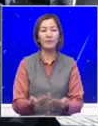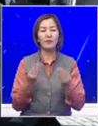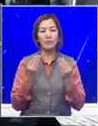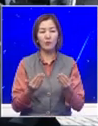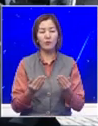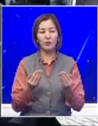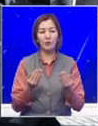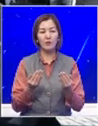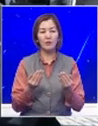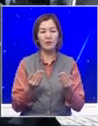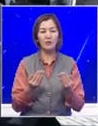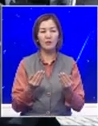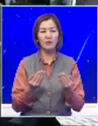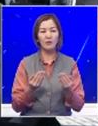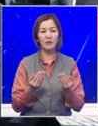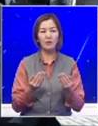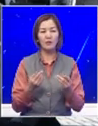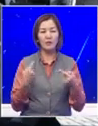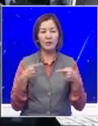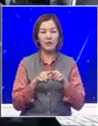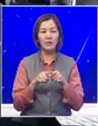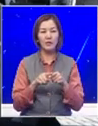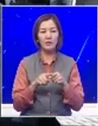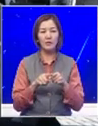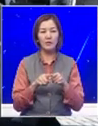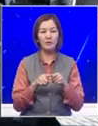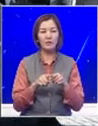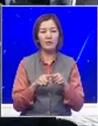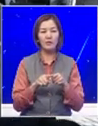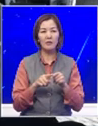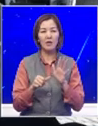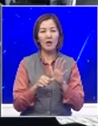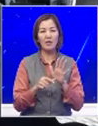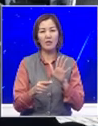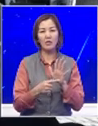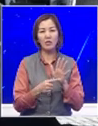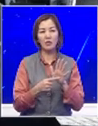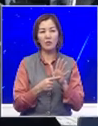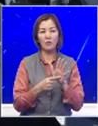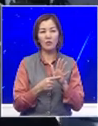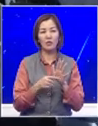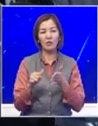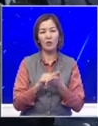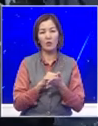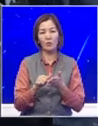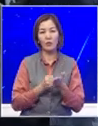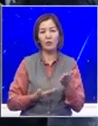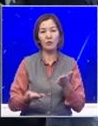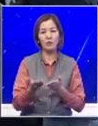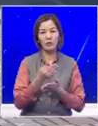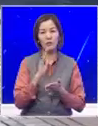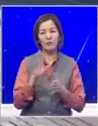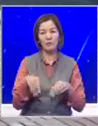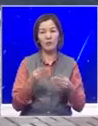қазір осы келген техниканың өзінен бір 6-7-іне сұраныс болып, бүгін алып қаламыз деген